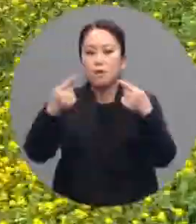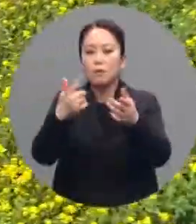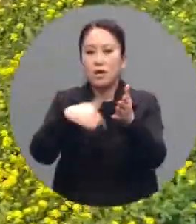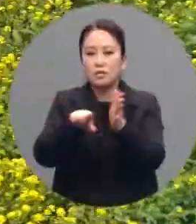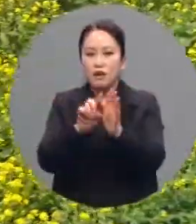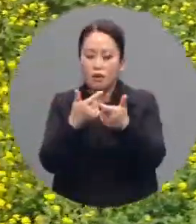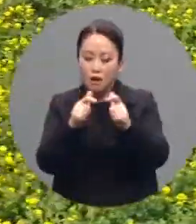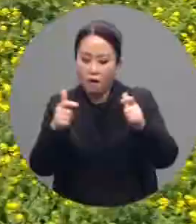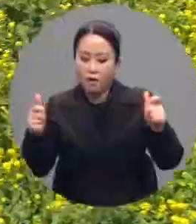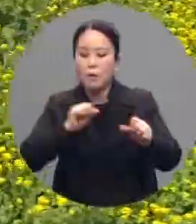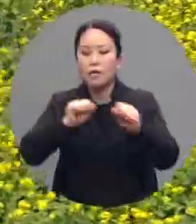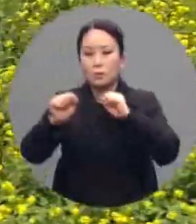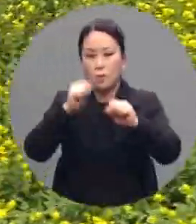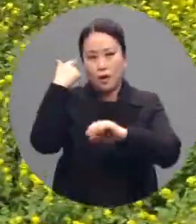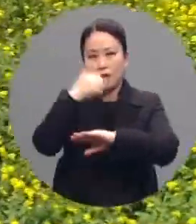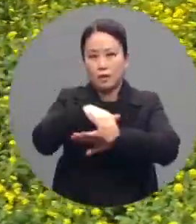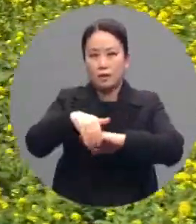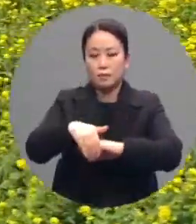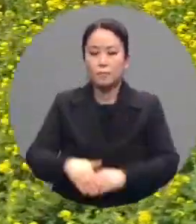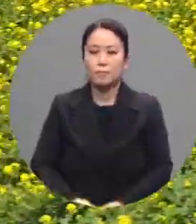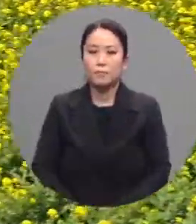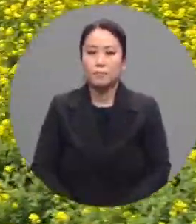활동을 전개할 예정입니다